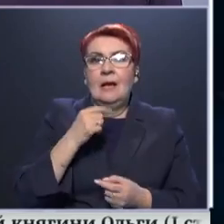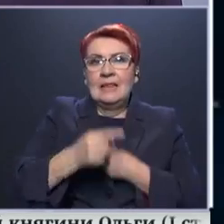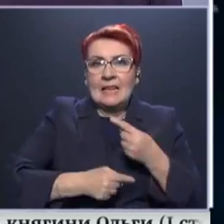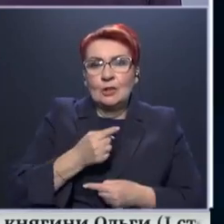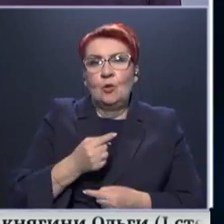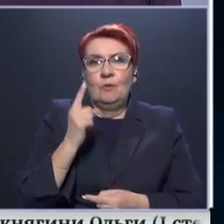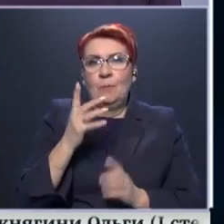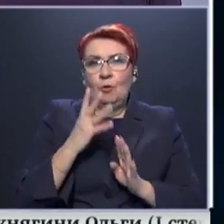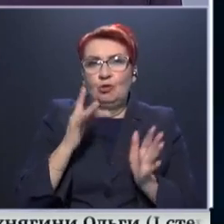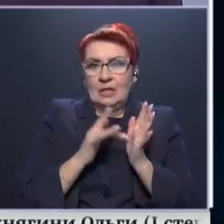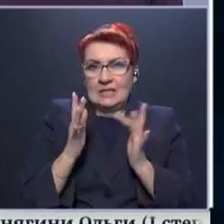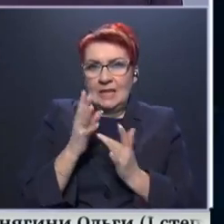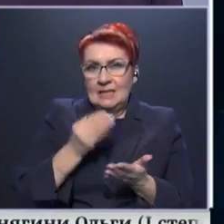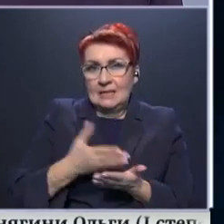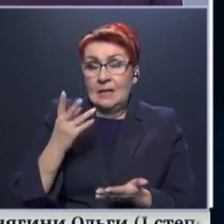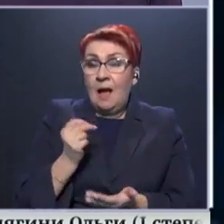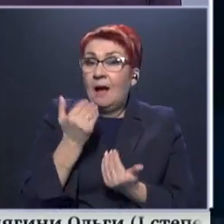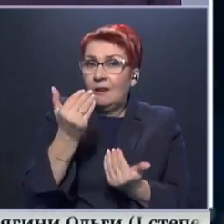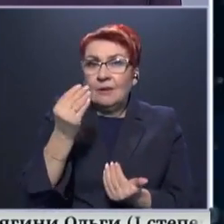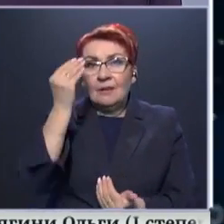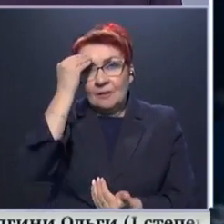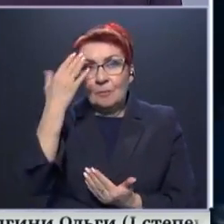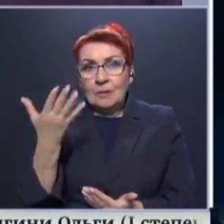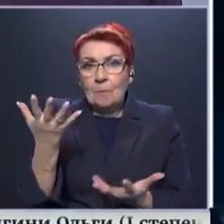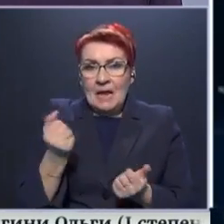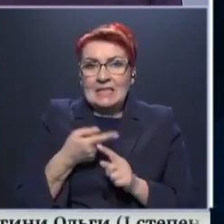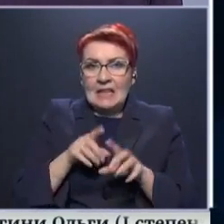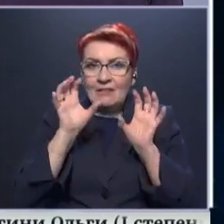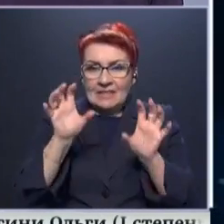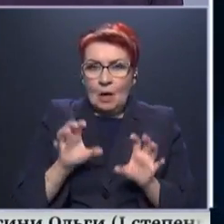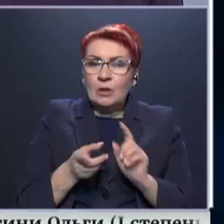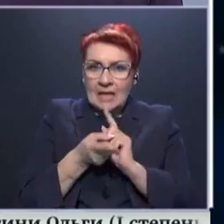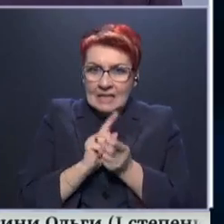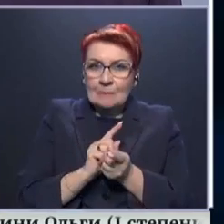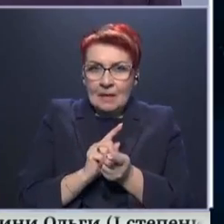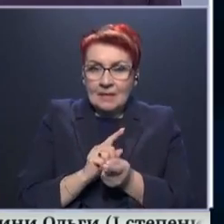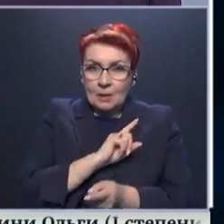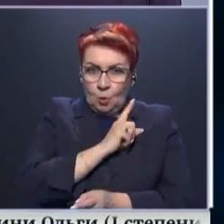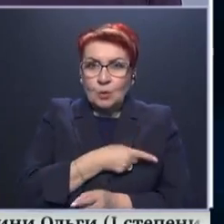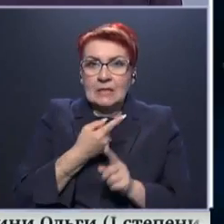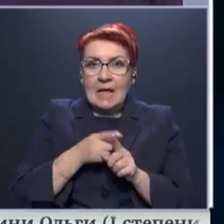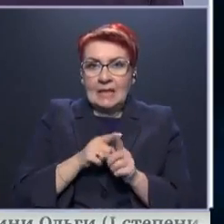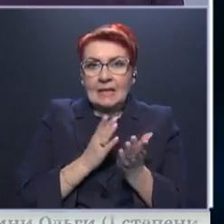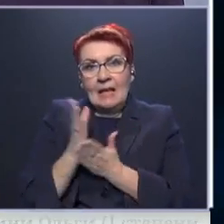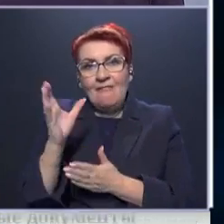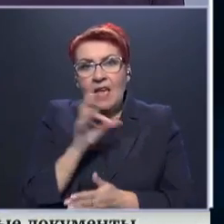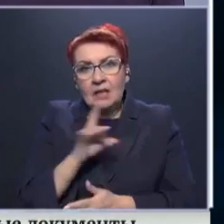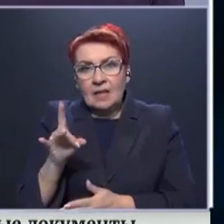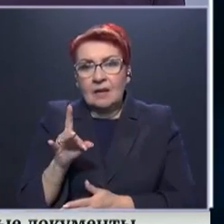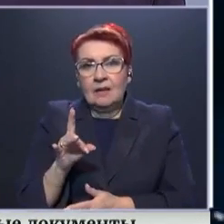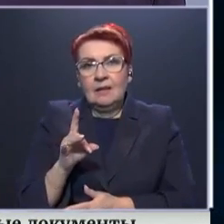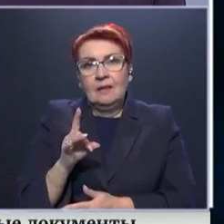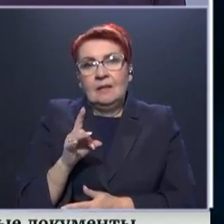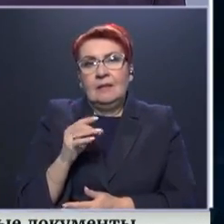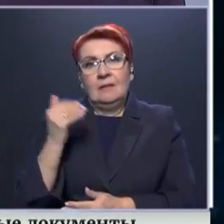в первую очередь, ценностей. Как вы думаете, с принятием этого закона изменится, усилится ли этот вектор в глазах